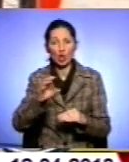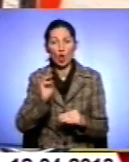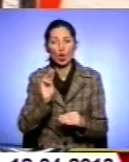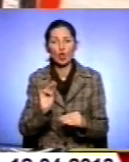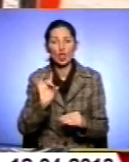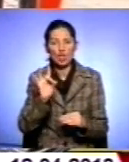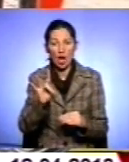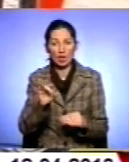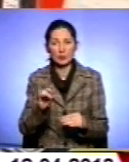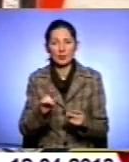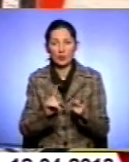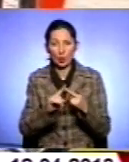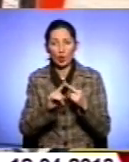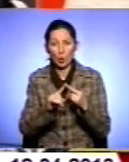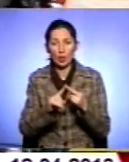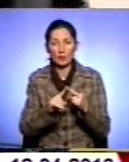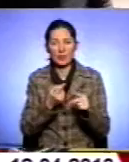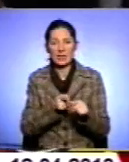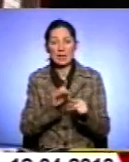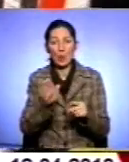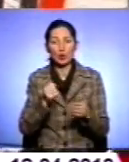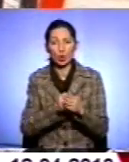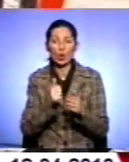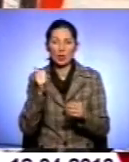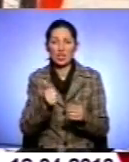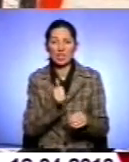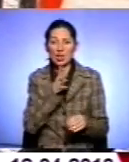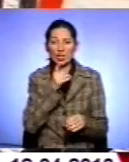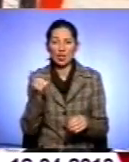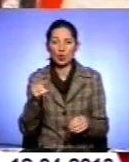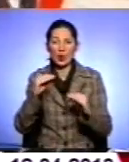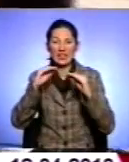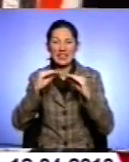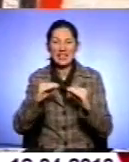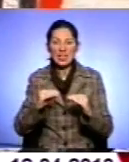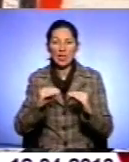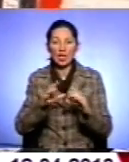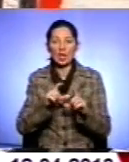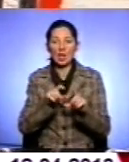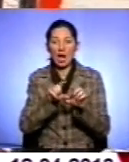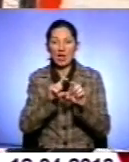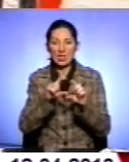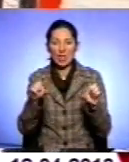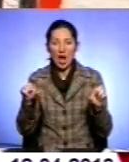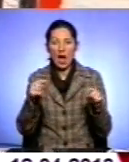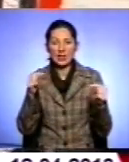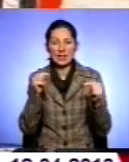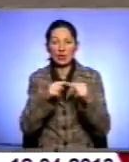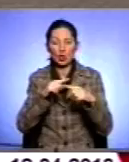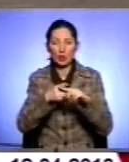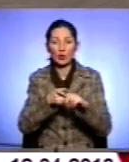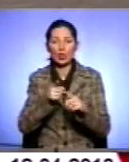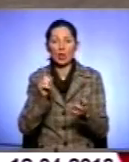Це буде до тижня часу, бо нижній шар згідно технології повинен